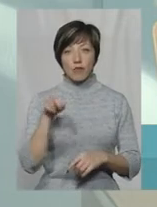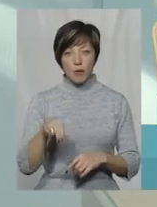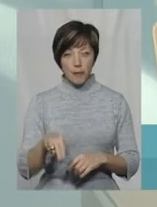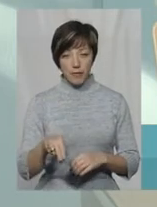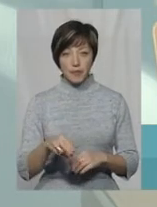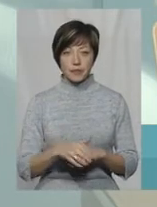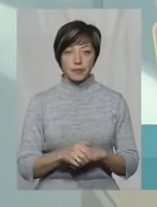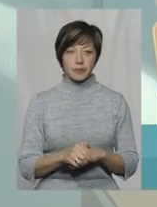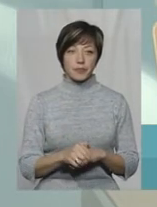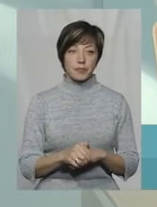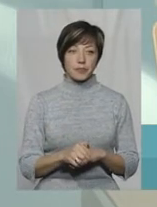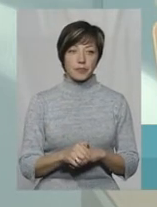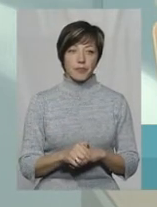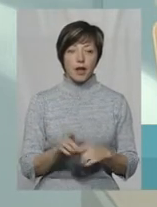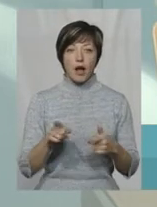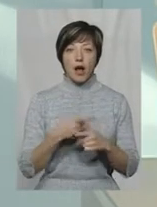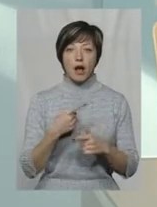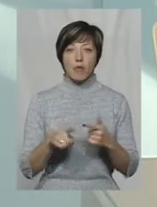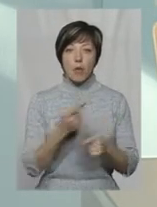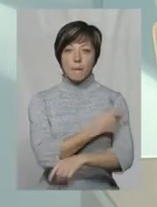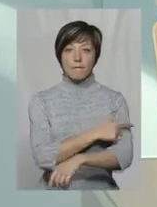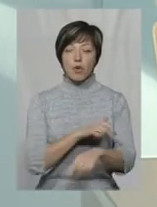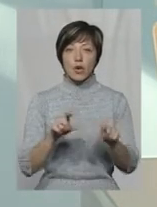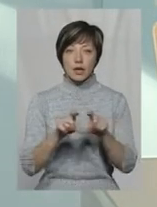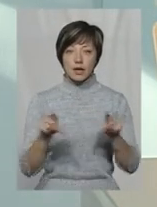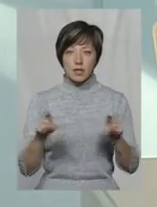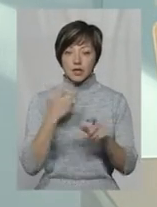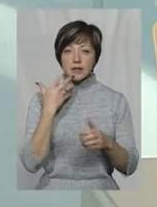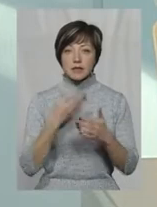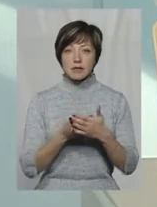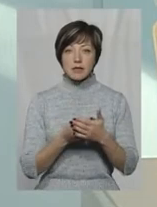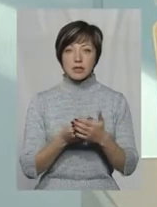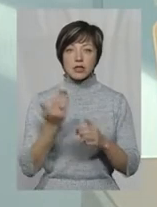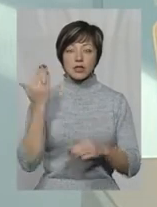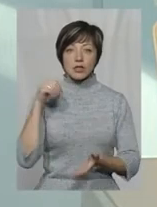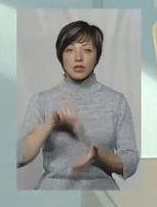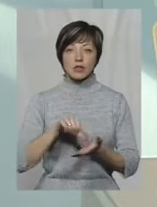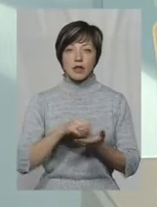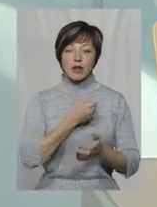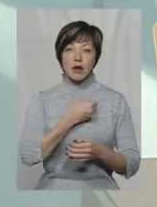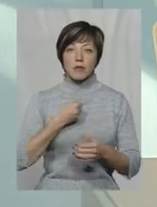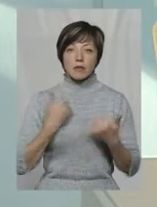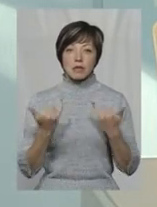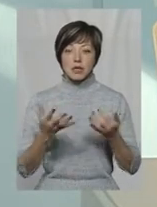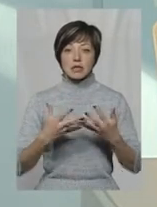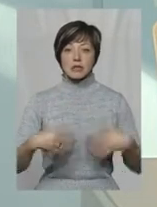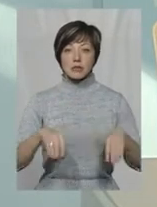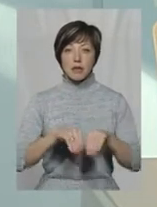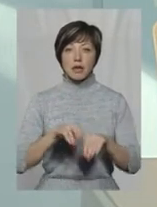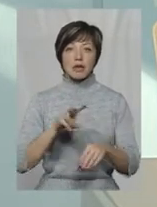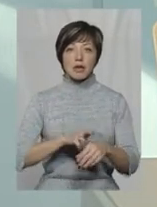фельдшерсько-акушерський пункт, якщо вони є, або поліклініка. Свій, колись це був дільничний терапевт, зараз це сімейний